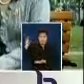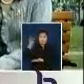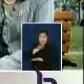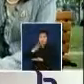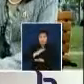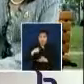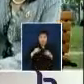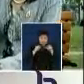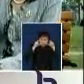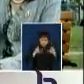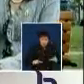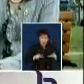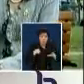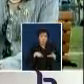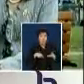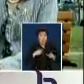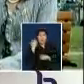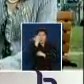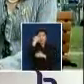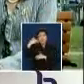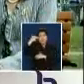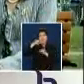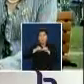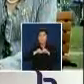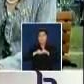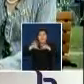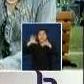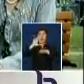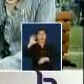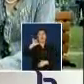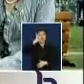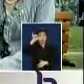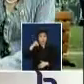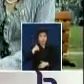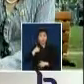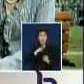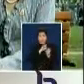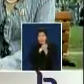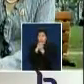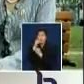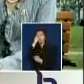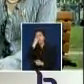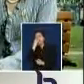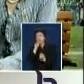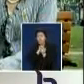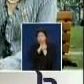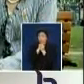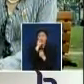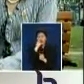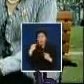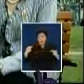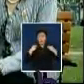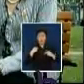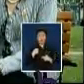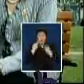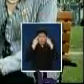คะรายการโทรทัศน์ก็มีออกอากาศแล้วก็ได้พูดคุยกับผู้ที่เป็นชาวต่างชาติแล้วก็ได้พบเห็นนายกรัฐมนตรี